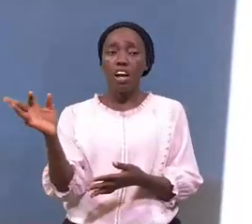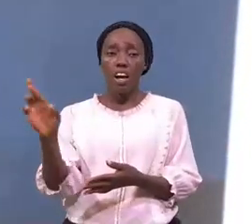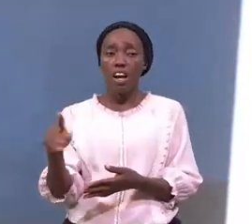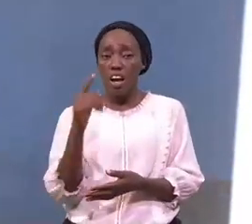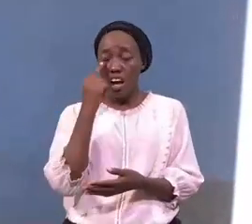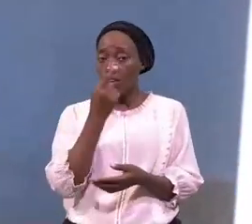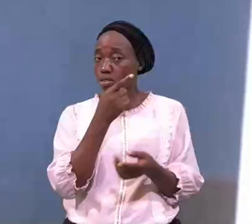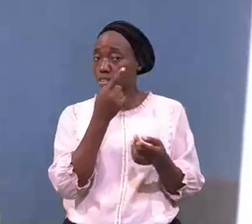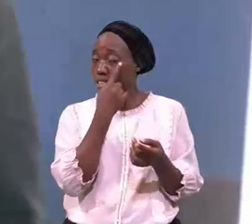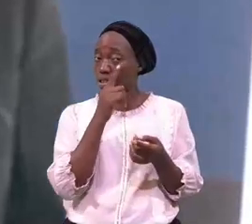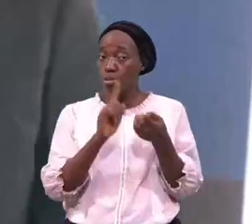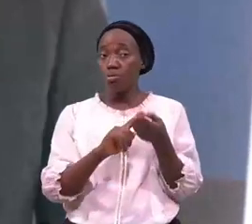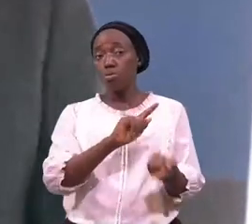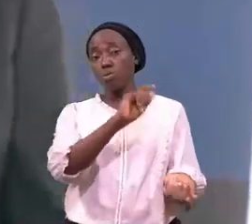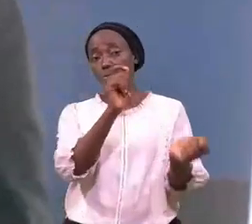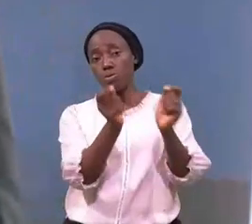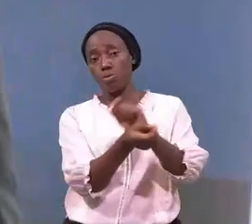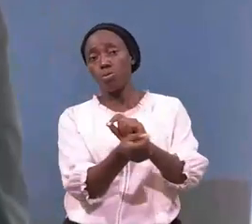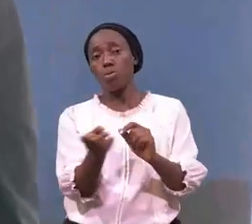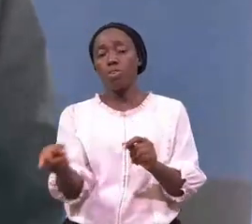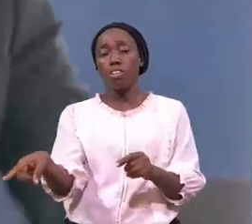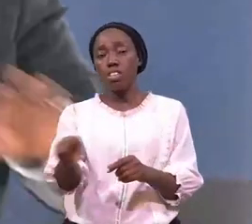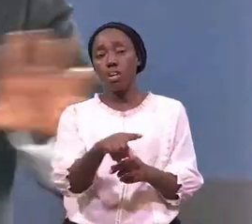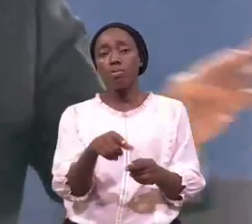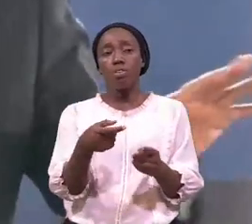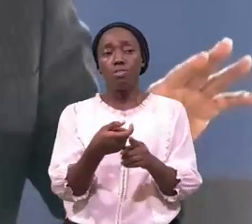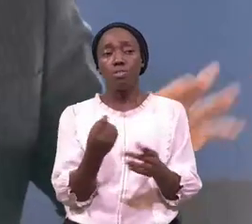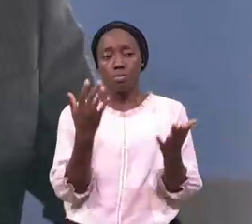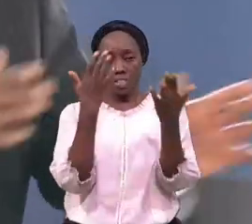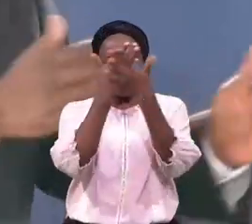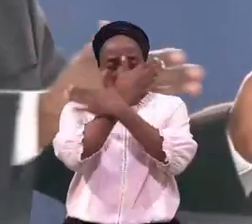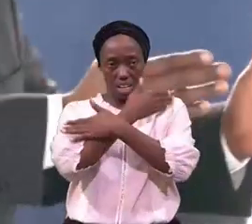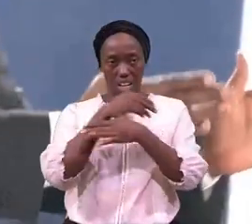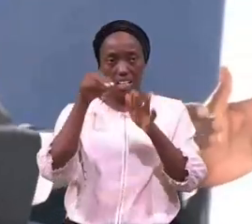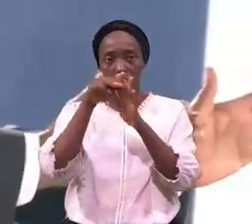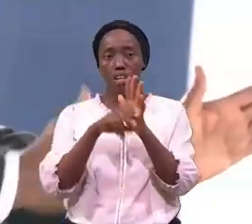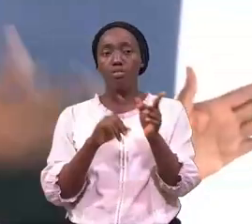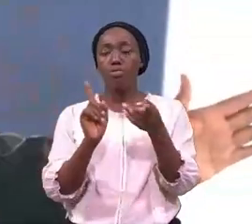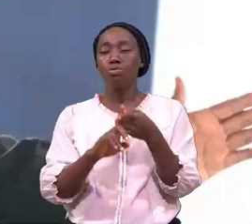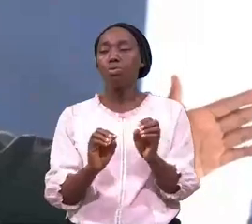Pour qu'ils passent des ténèbres à la lumière.